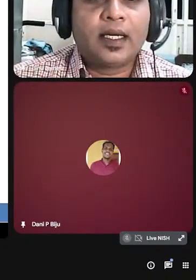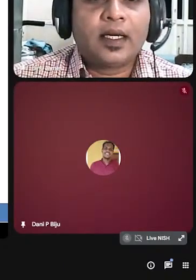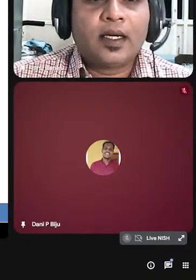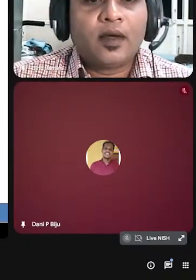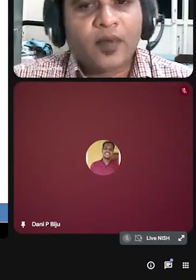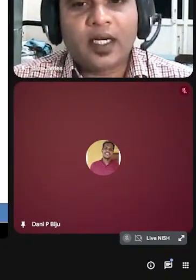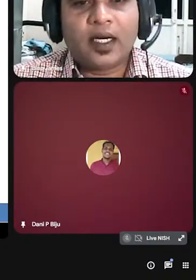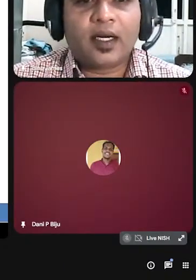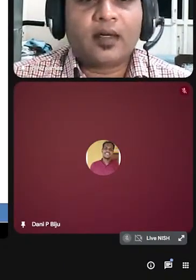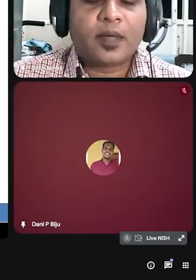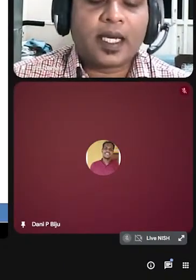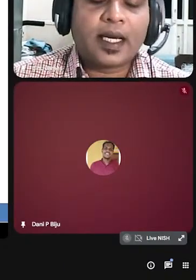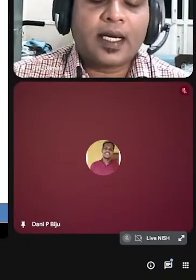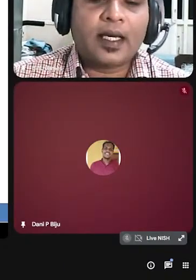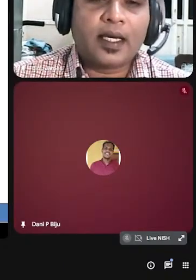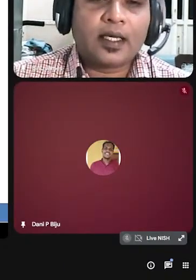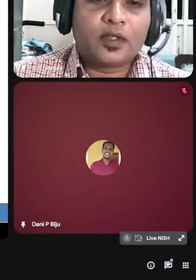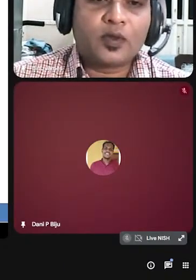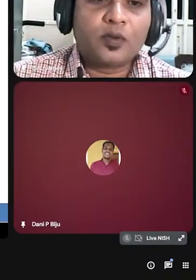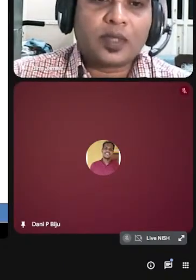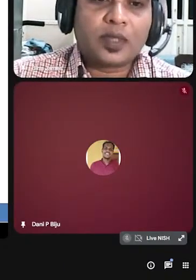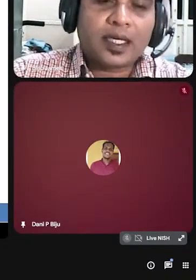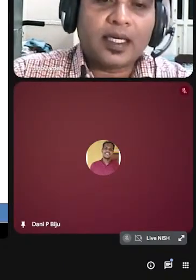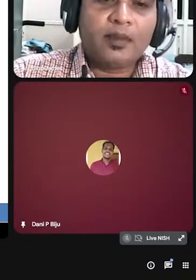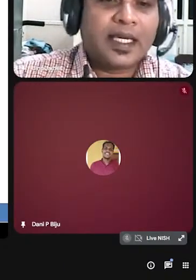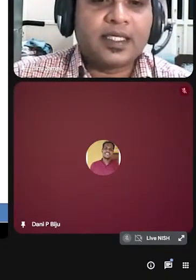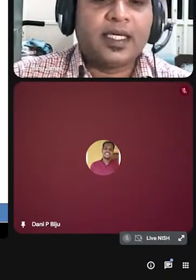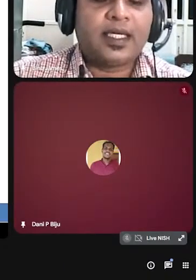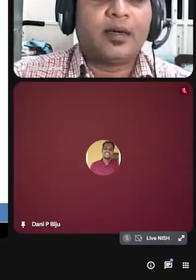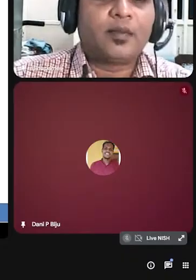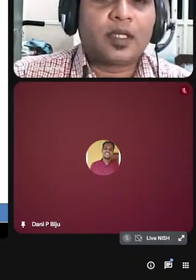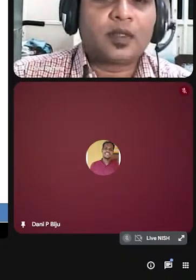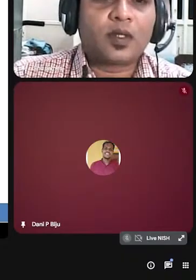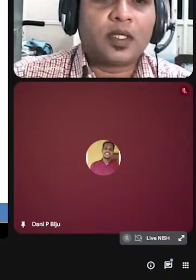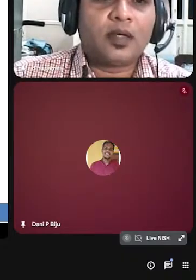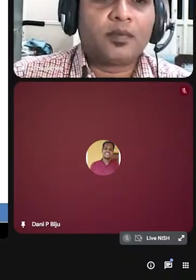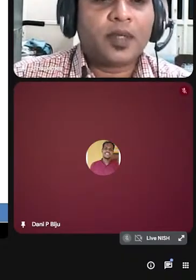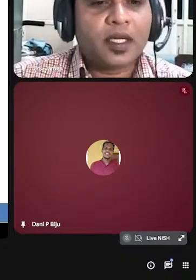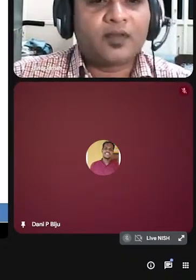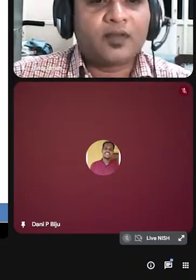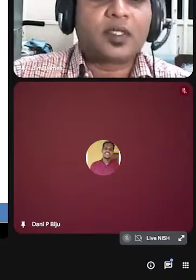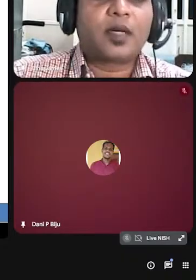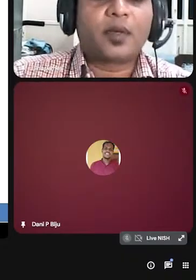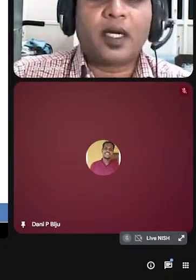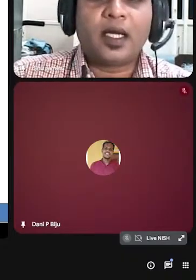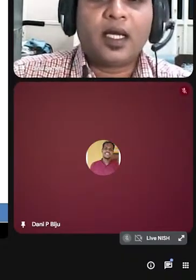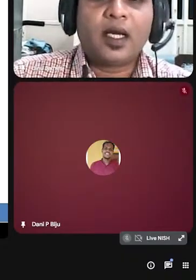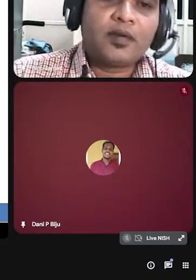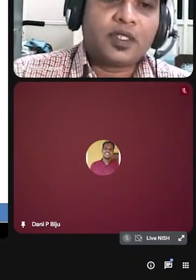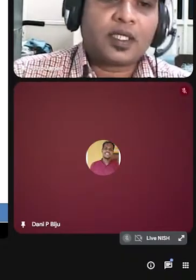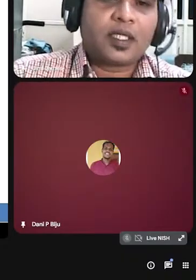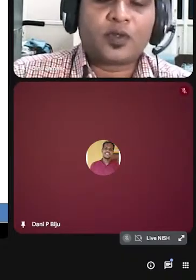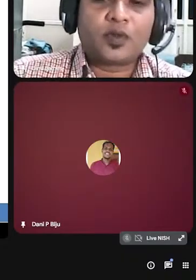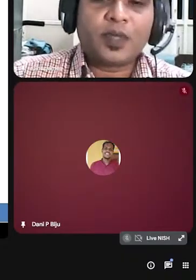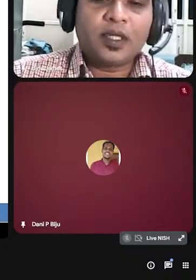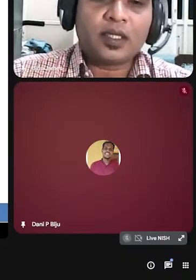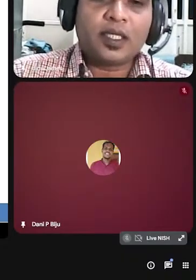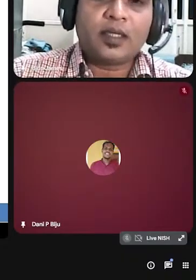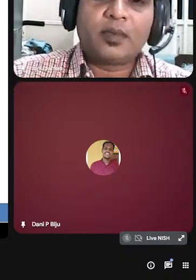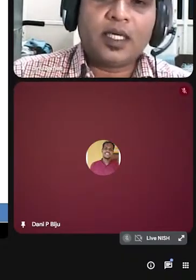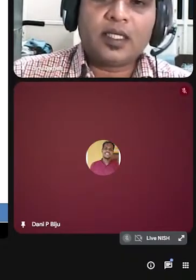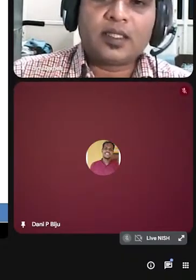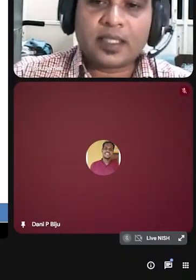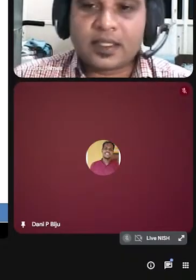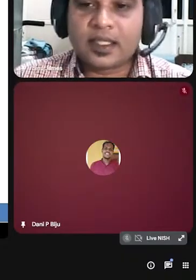ആൾക്കാര് വീട്ടിലാണെങ്കിൽ നമുക്ക് എങ്ങനെ ഏറ്റവും നന്നായി പരിചരിക്കാം എന്നുള്ളതിന്റെയും പിന്നെ ഫിസിയോതെറാപ്പിയുടെ ആവശ്യകതയെ കുറിച്ചൊക്കെ